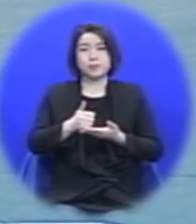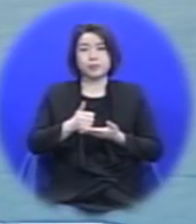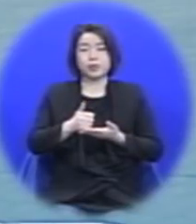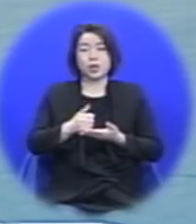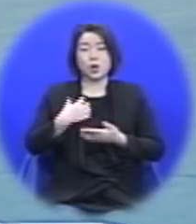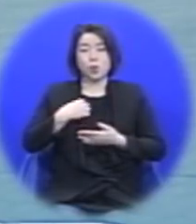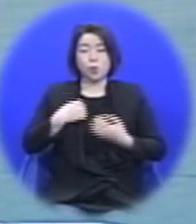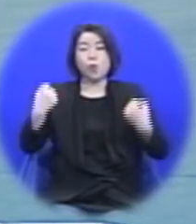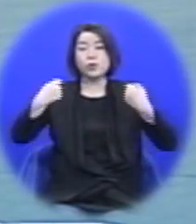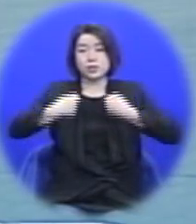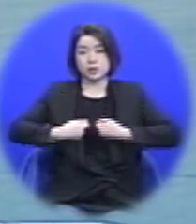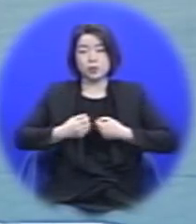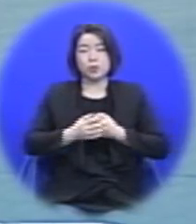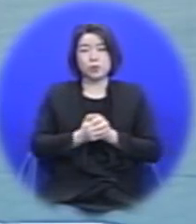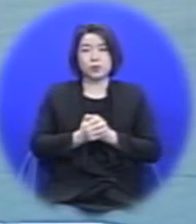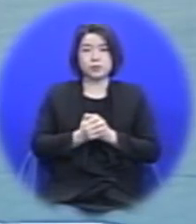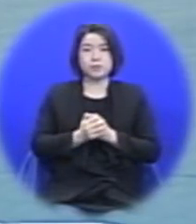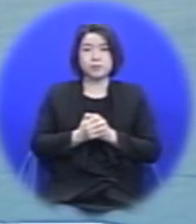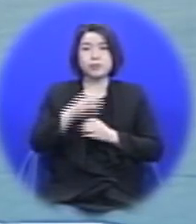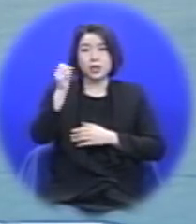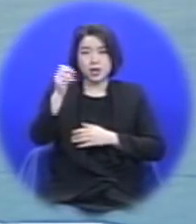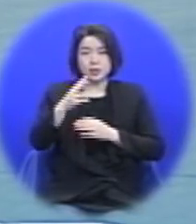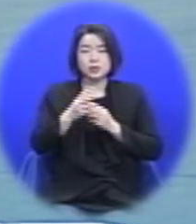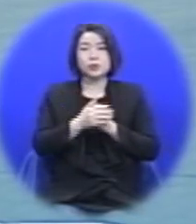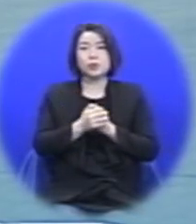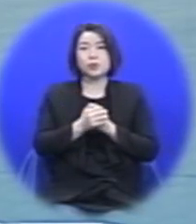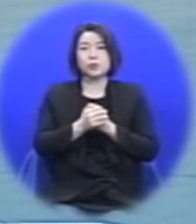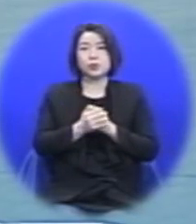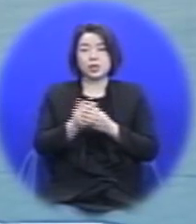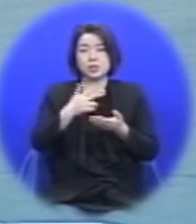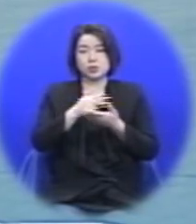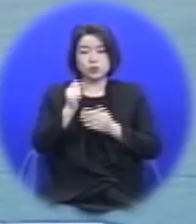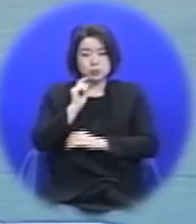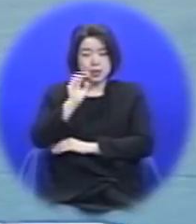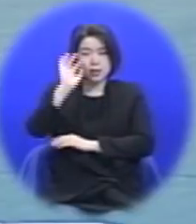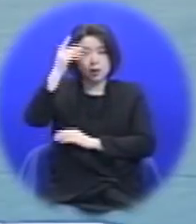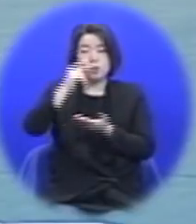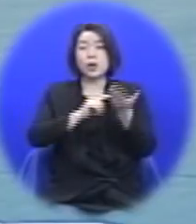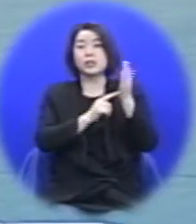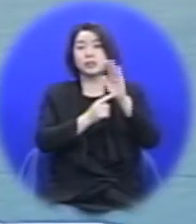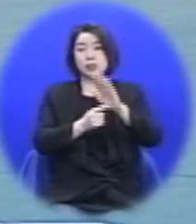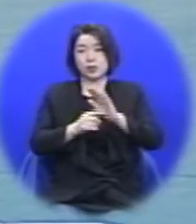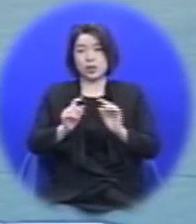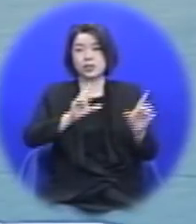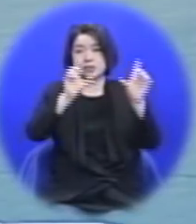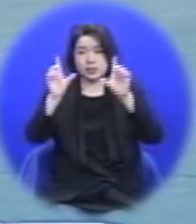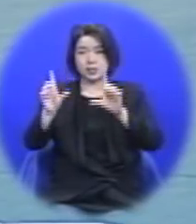주님으로 옷을 입고 그리고 주의 영광을 드러내는 삶,